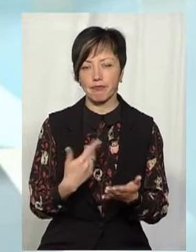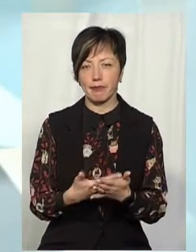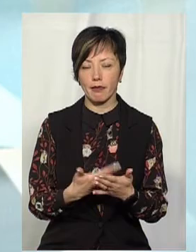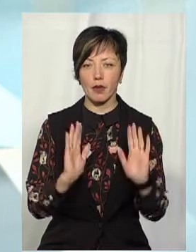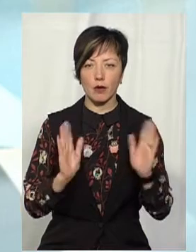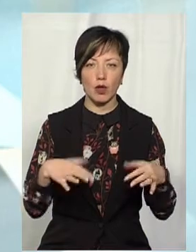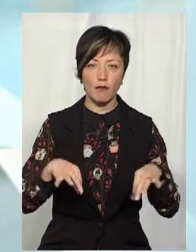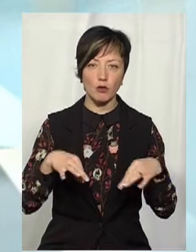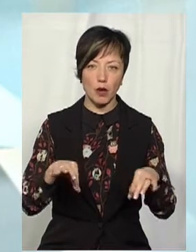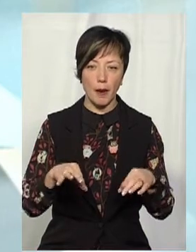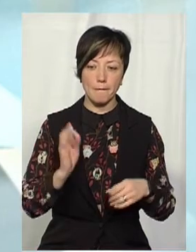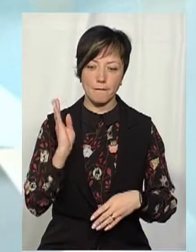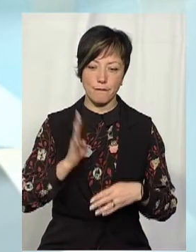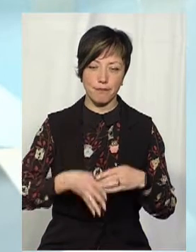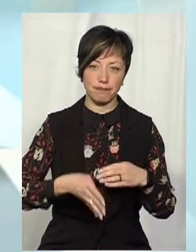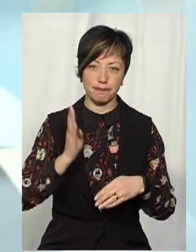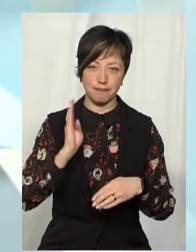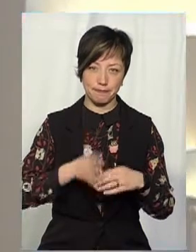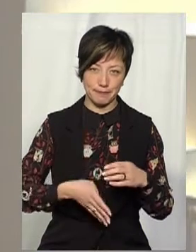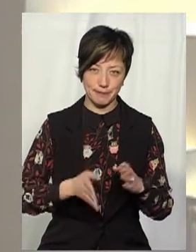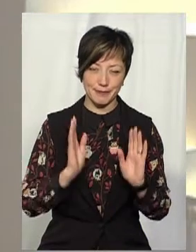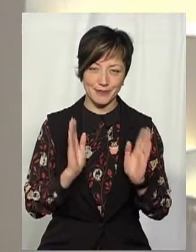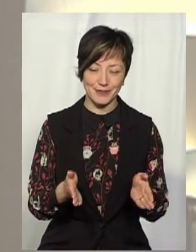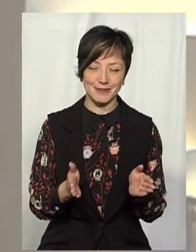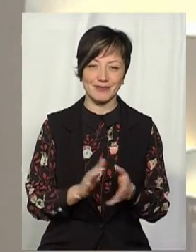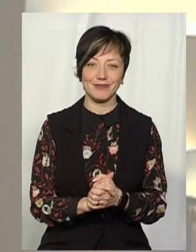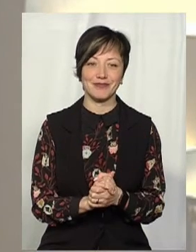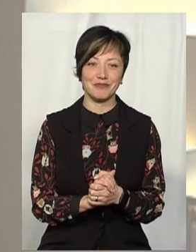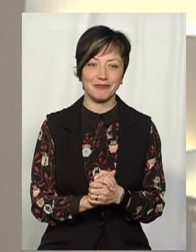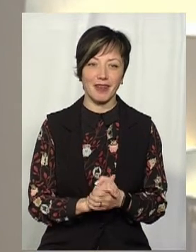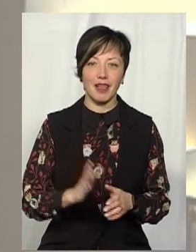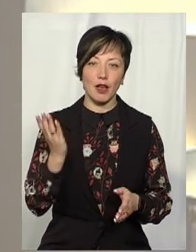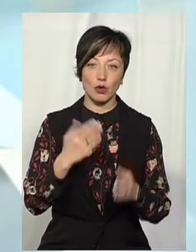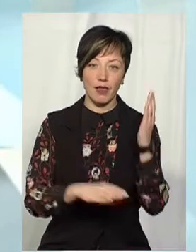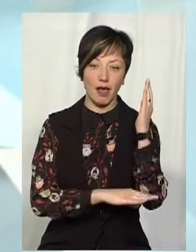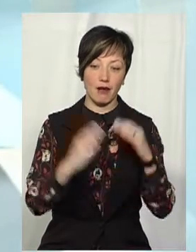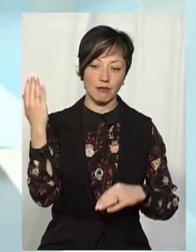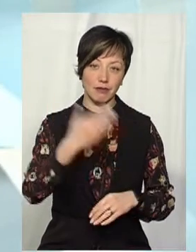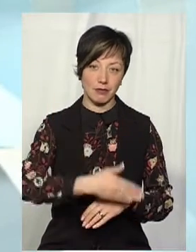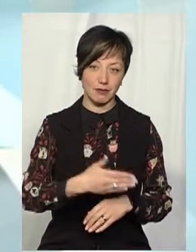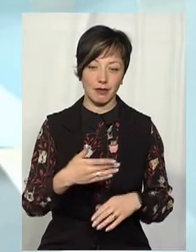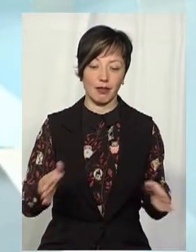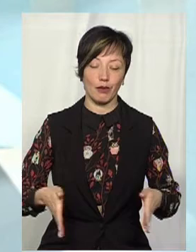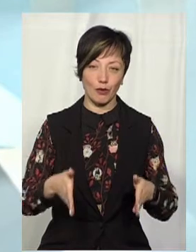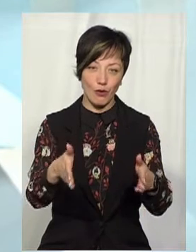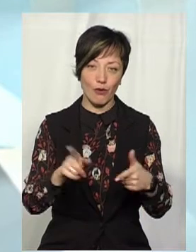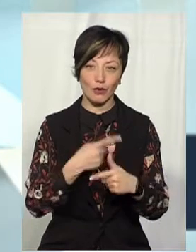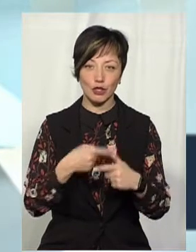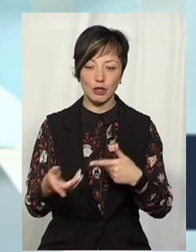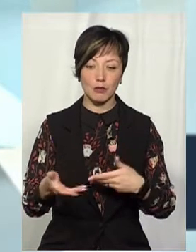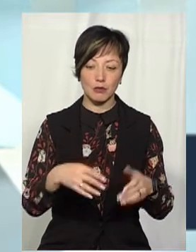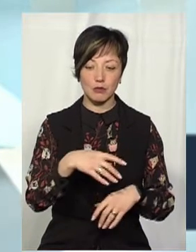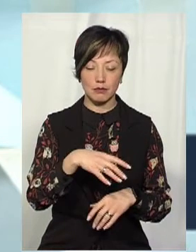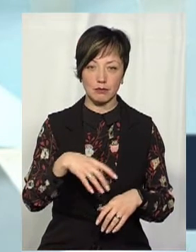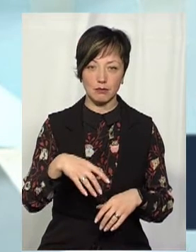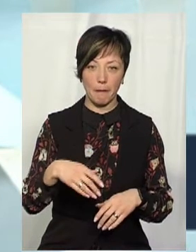в автомобілі буде бензопила, якщо якщо впаде десь дерево на проїжджу частину чи на